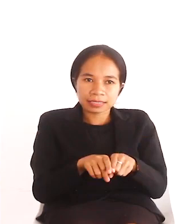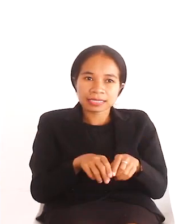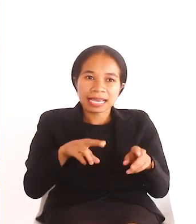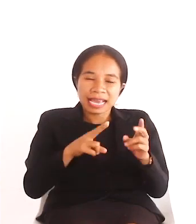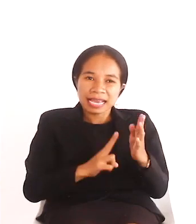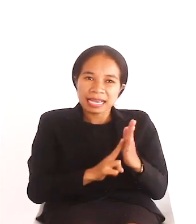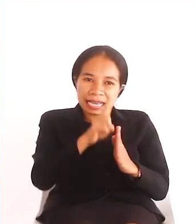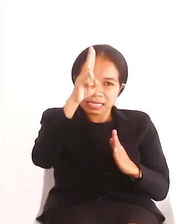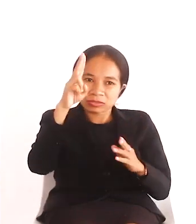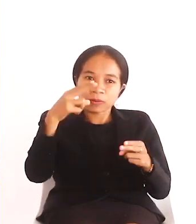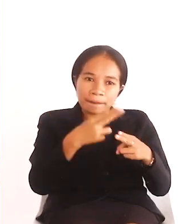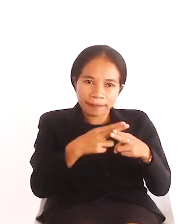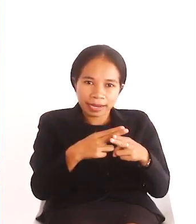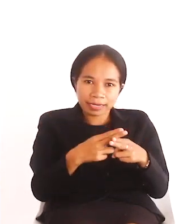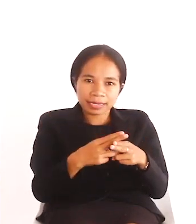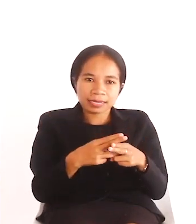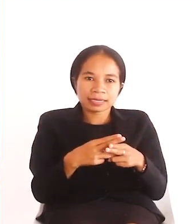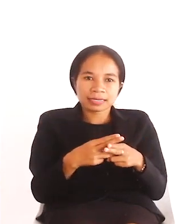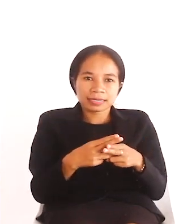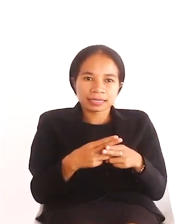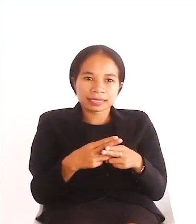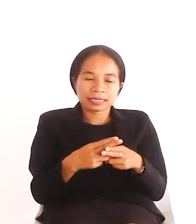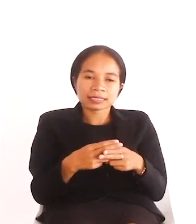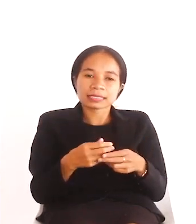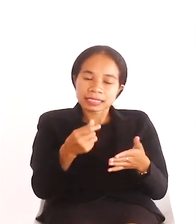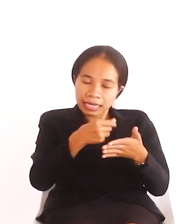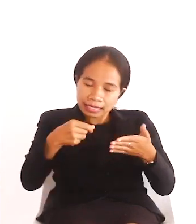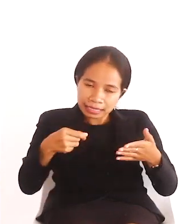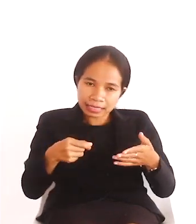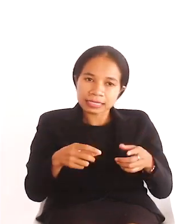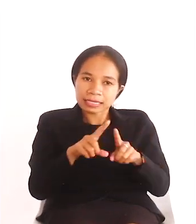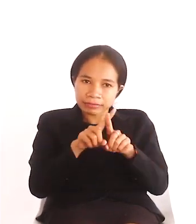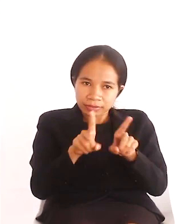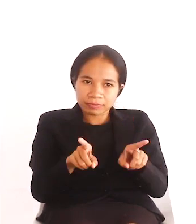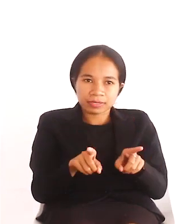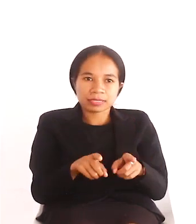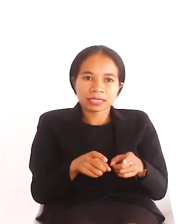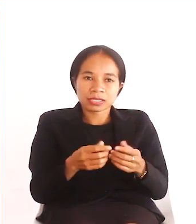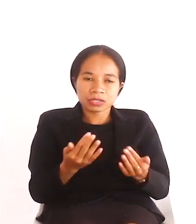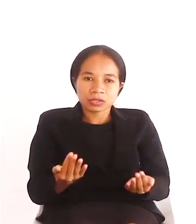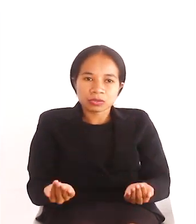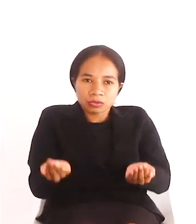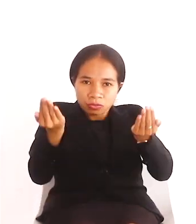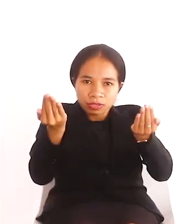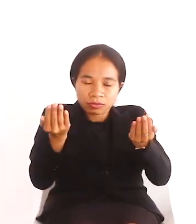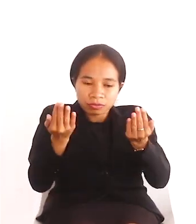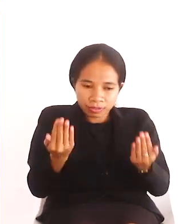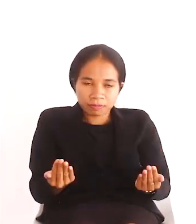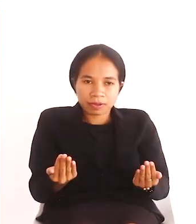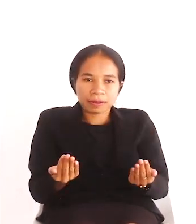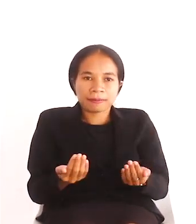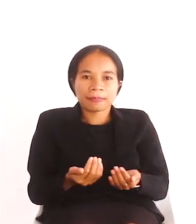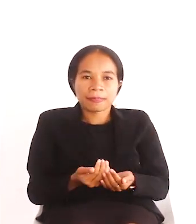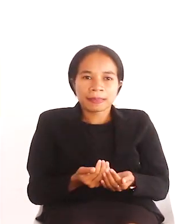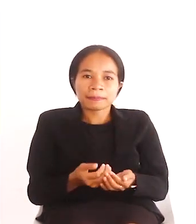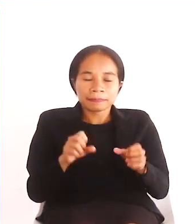badak. Sira descreve iha maneira contrário. Ka toda no kaman. Bele hare katak